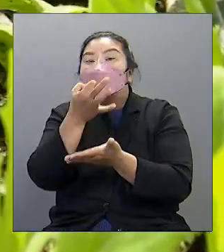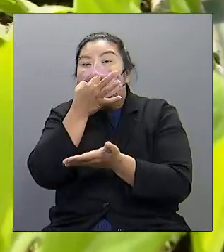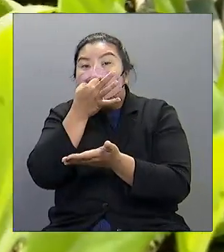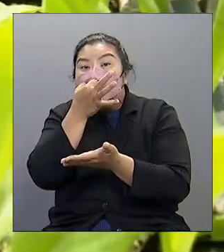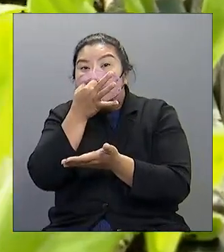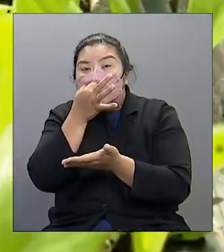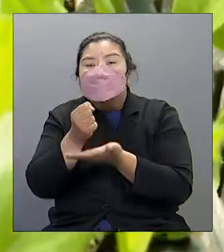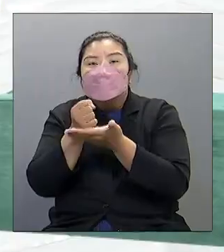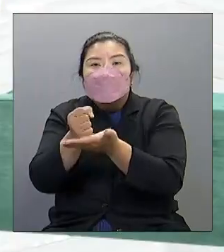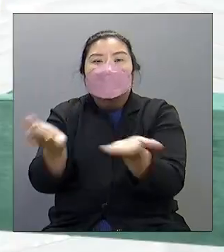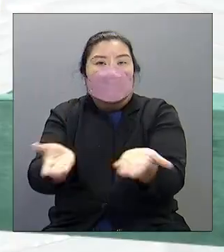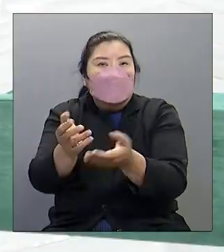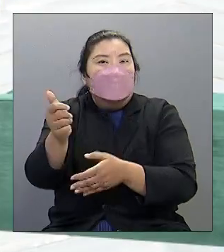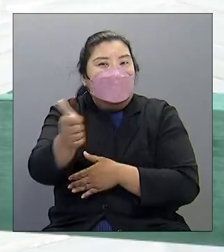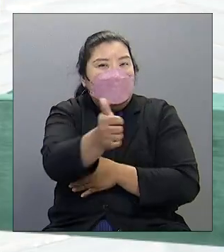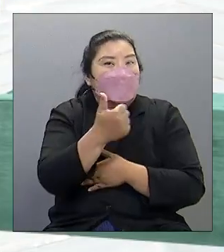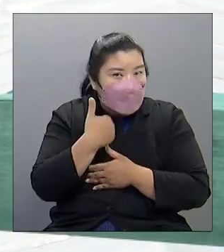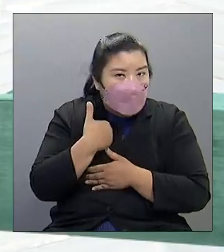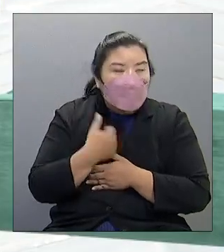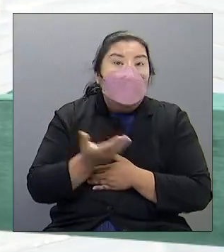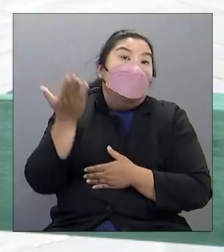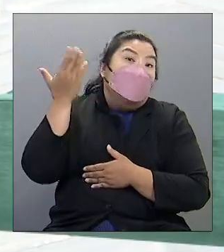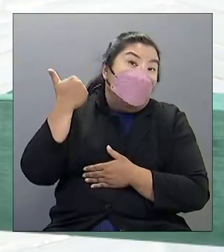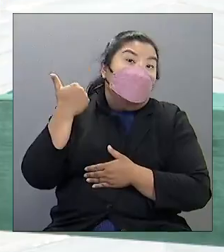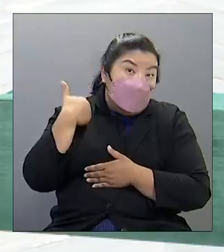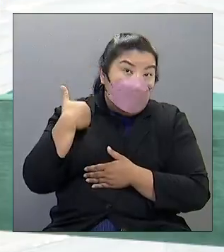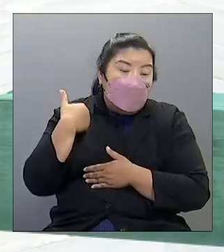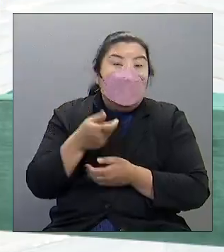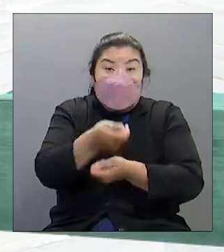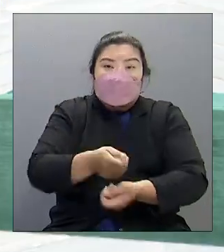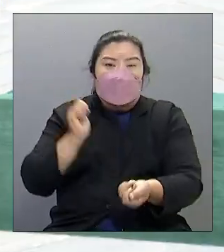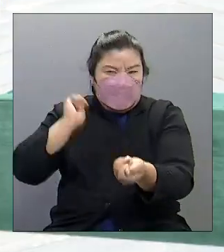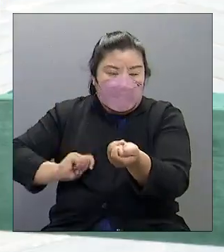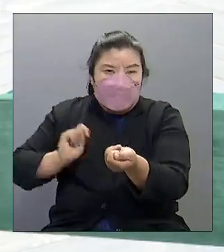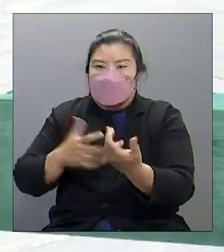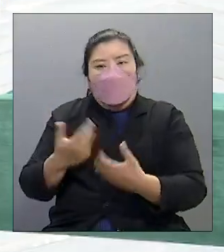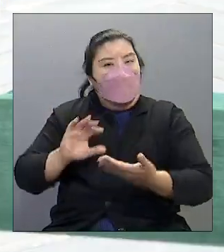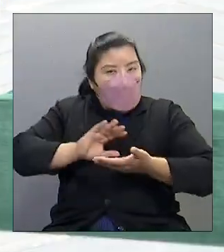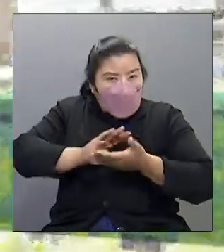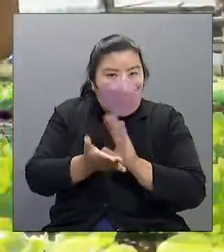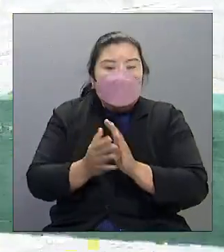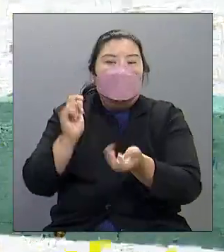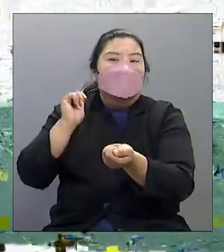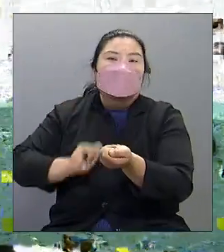พกเขาค่าจากที่แบวบางคนทำแต่เกษฬ์เทมีอย่เดียวตอนนี้กเริมมา หนมาเกษฬอสี